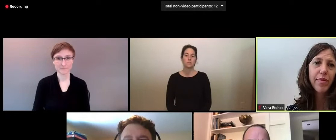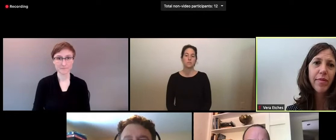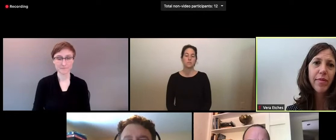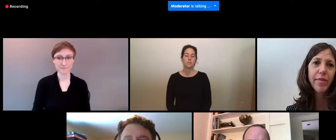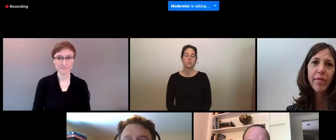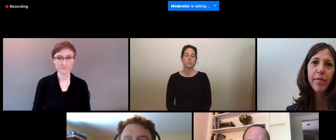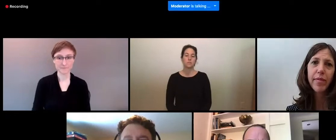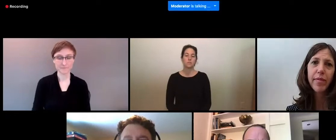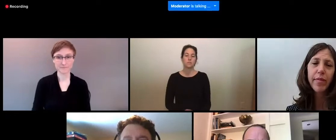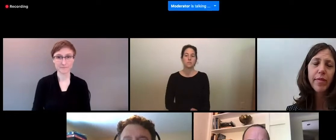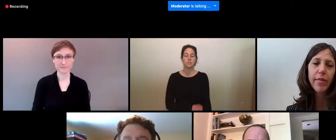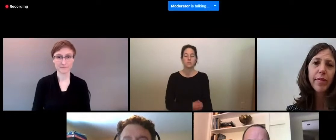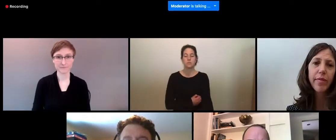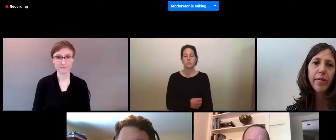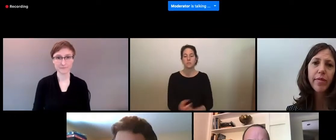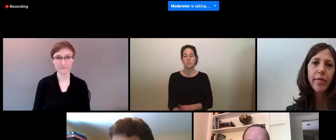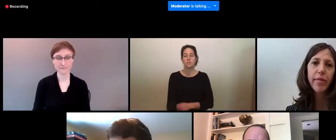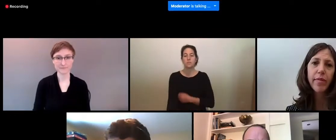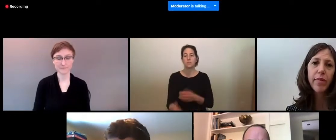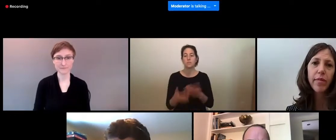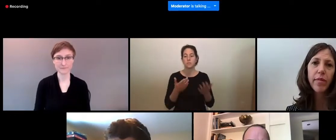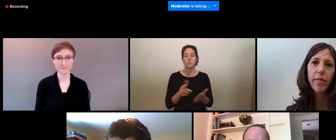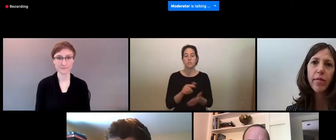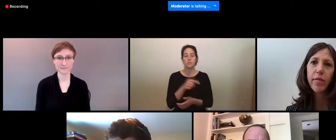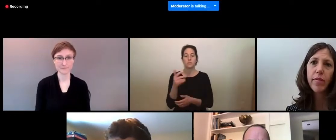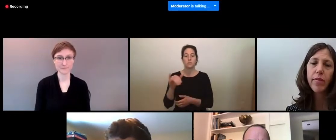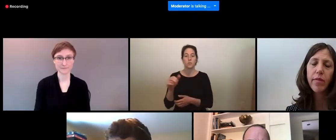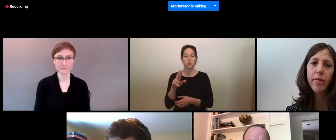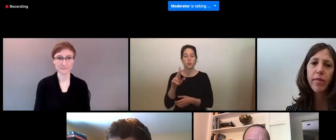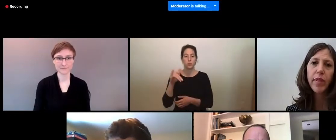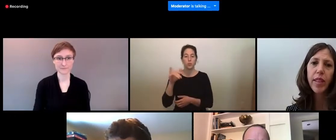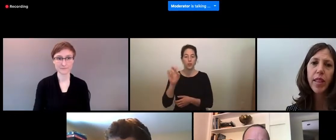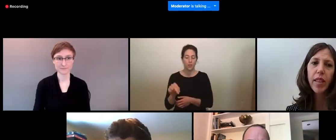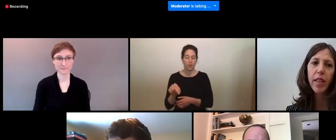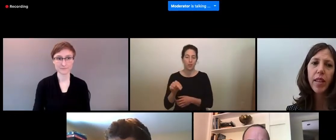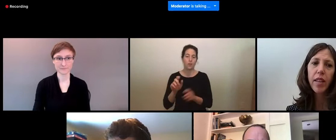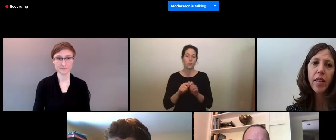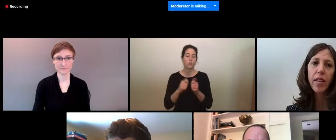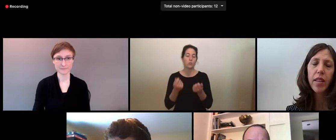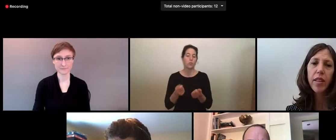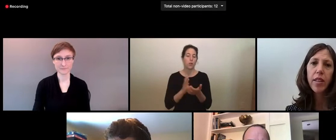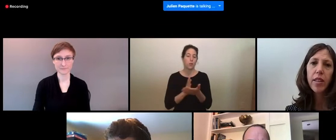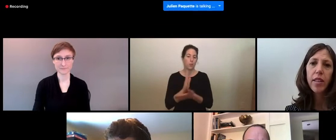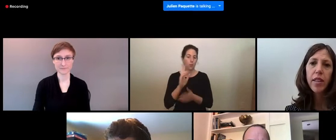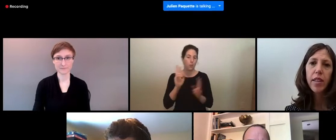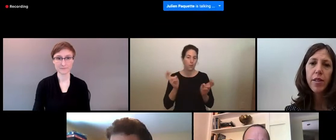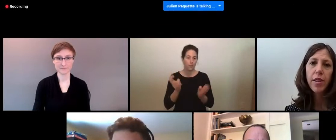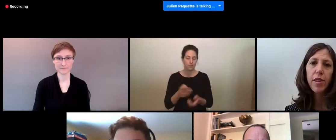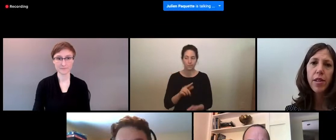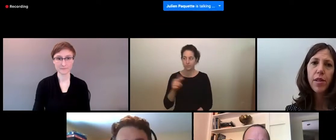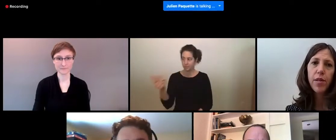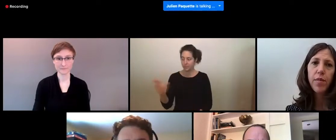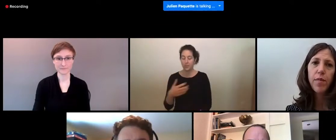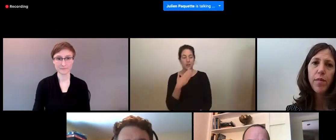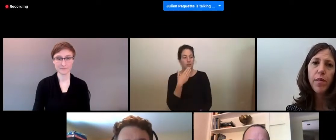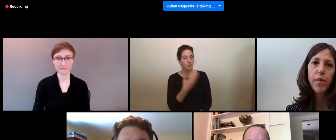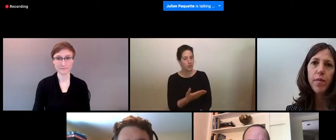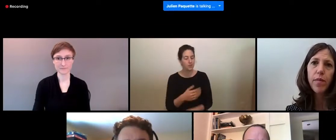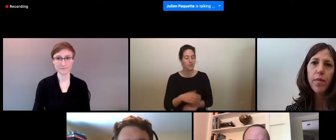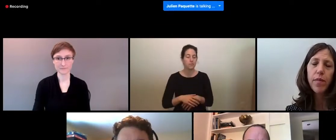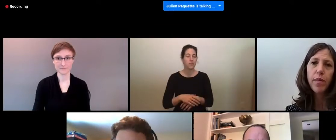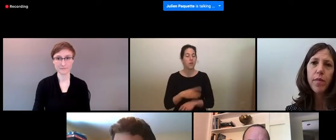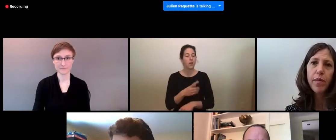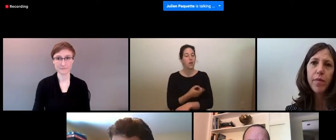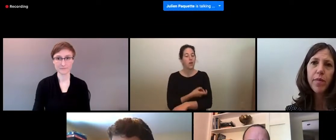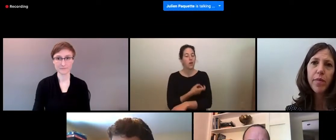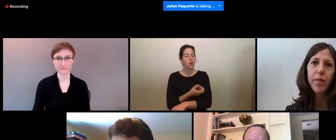Thank you. Maintenant, nous irons à Julien Paquet avec le doigt. À vous. Merci. Oui, Dr.